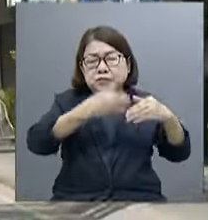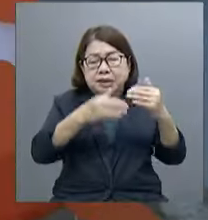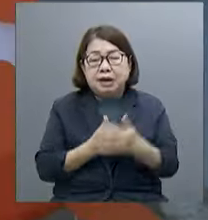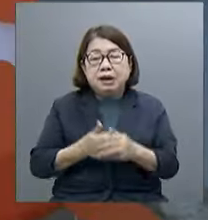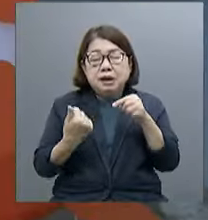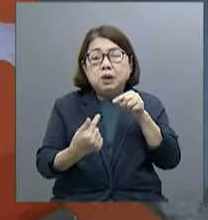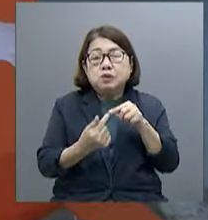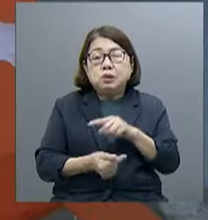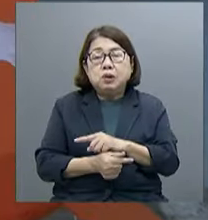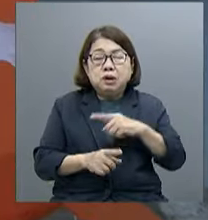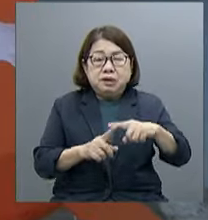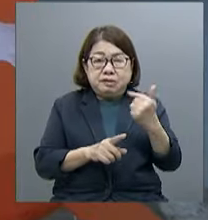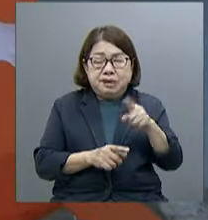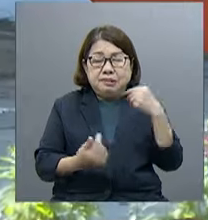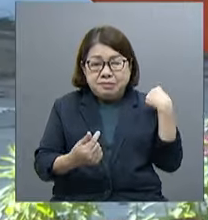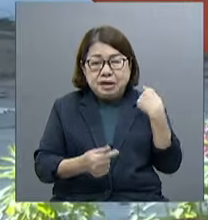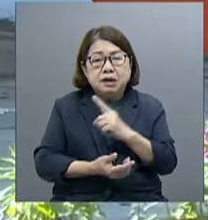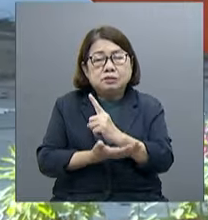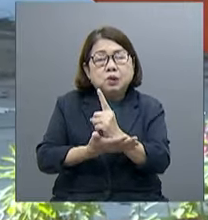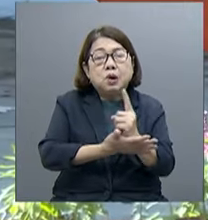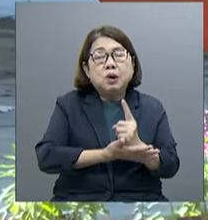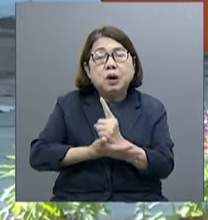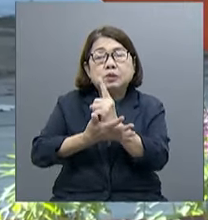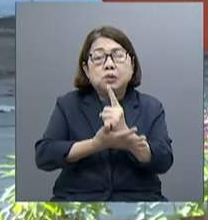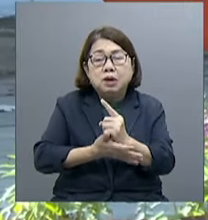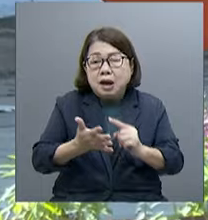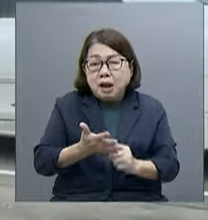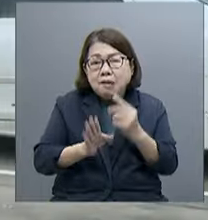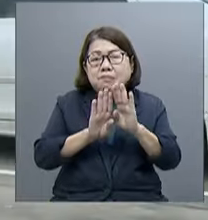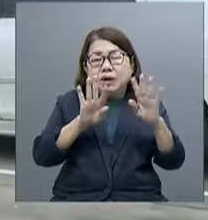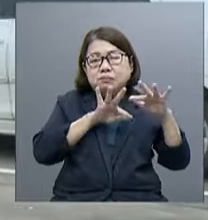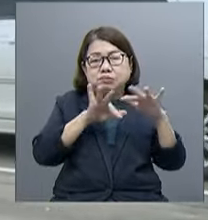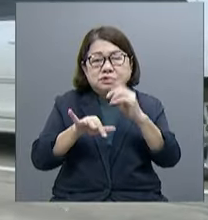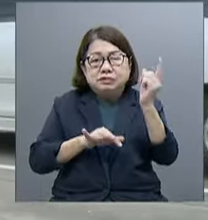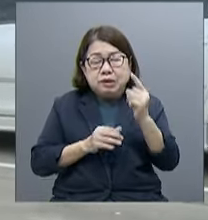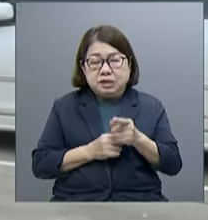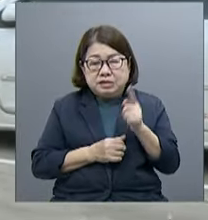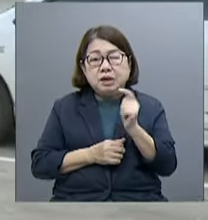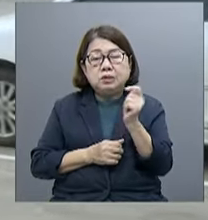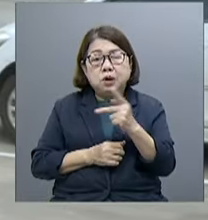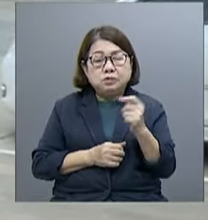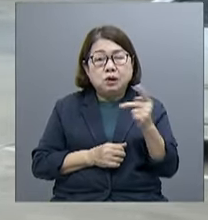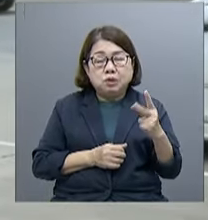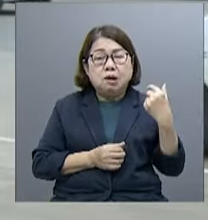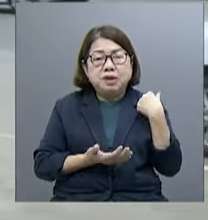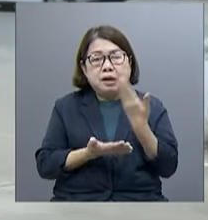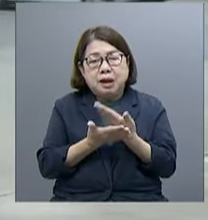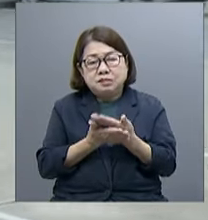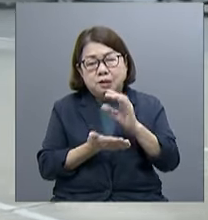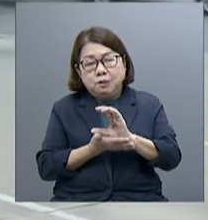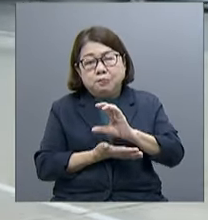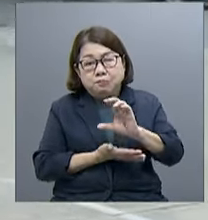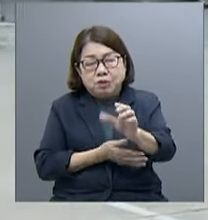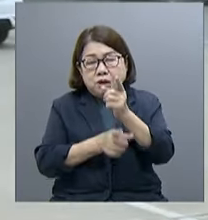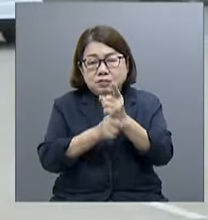าลอยกระทงก็จะเป็นกิจกรรมในช่วงต้นฤดูการท่องเที่ยวก่อนหน้านี้ททใช้งบประมาณการกระตุ้นการท่องเที่ยวผ่านโครง